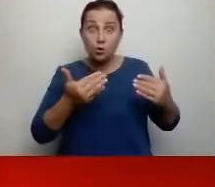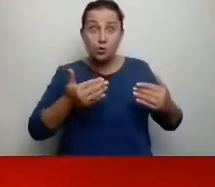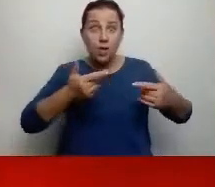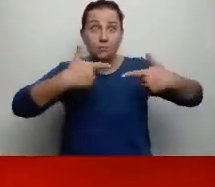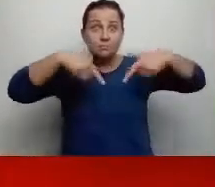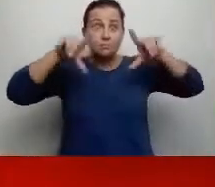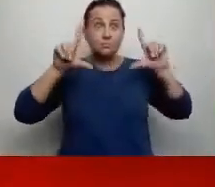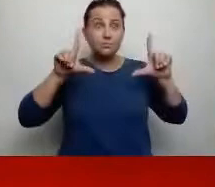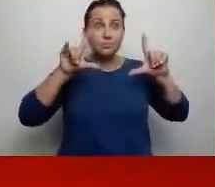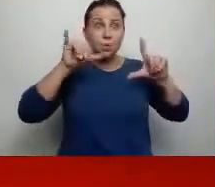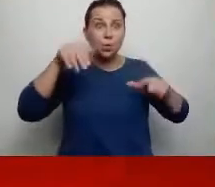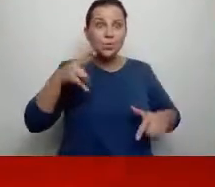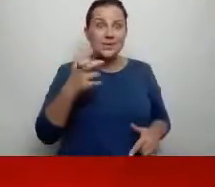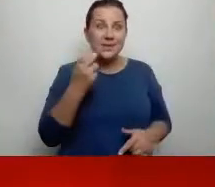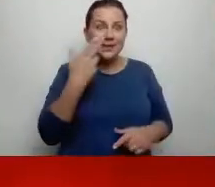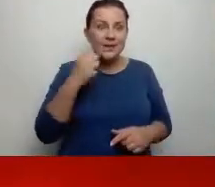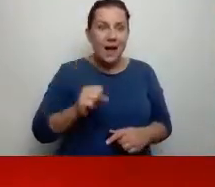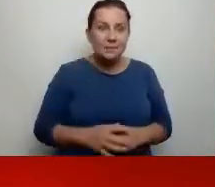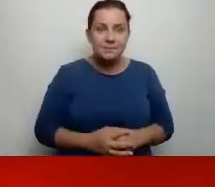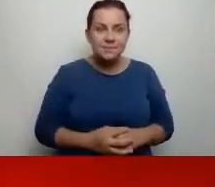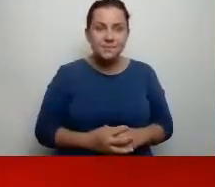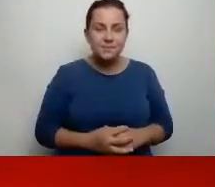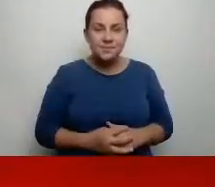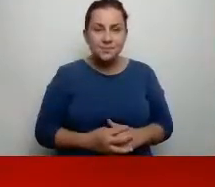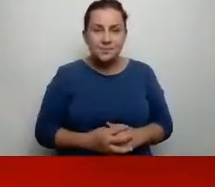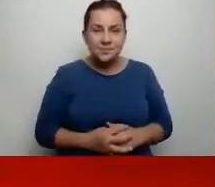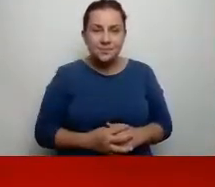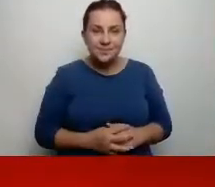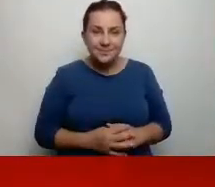halo, Justyna. Justyna, czy ty jesteś?